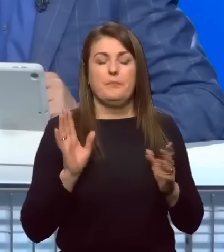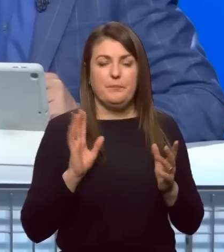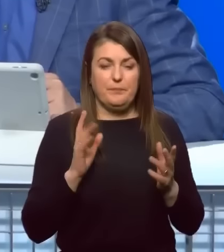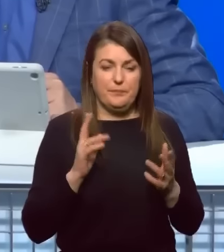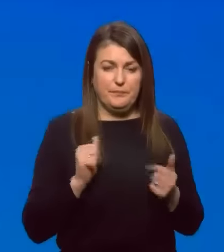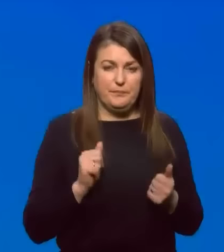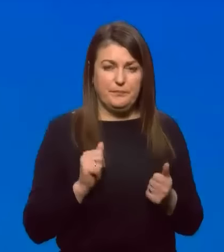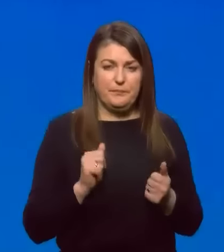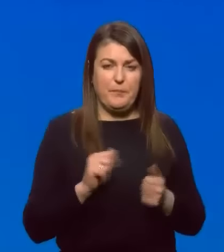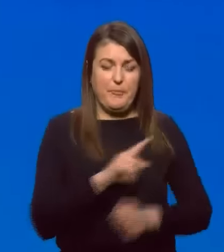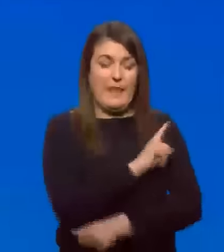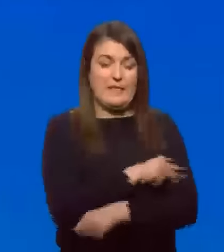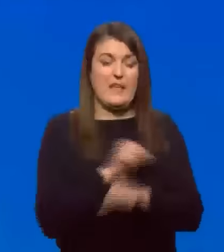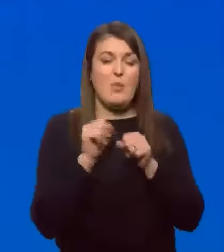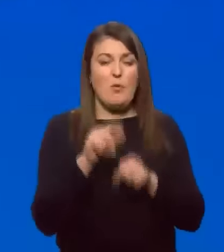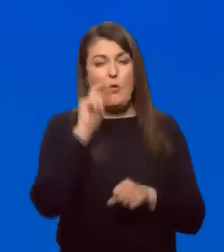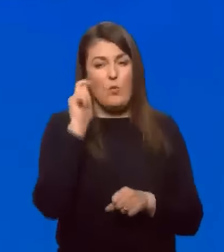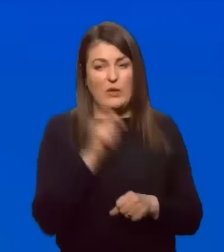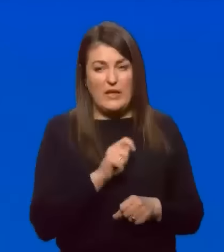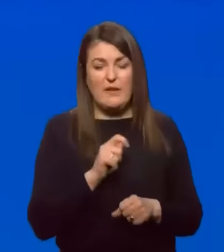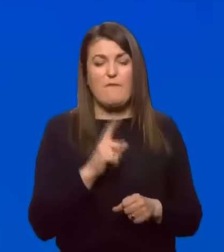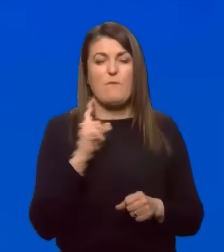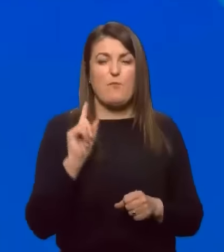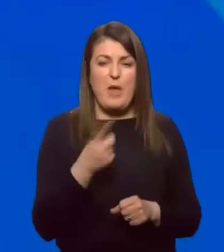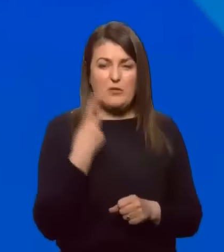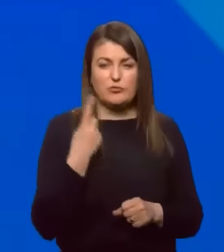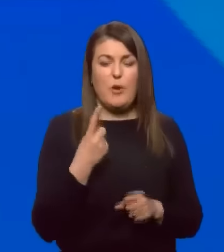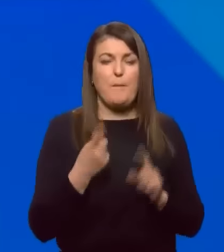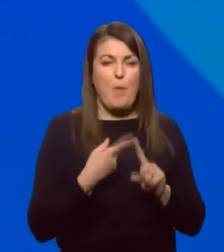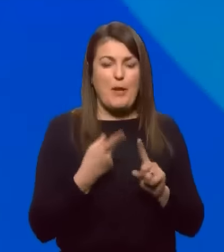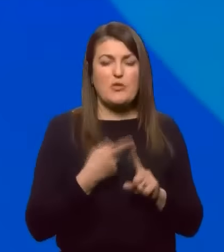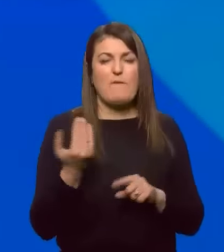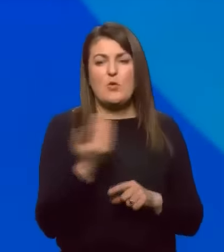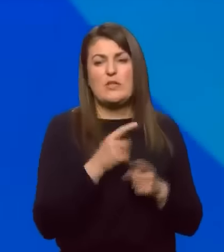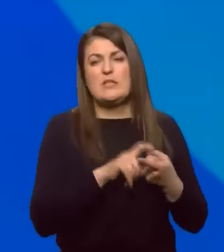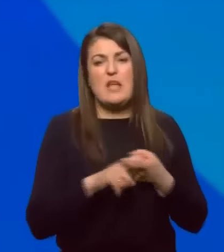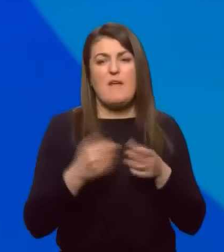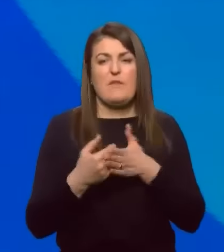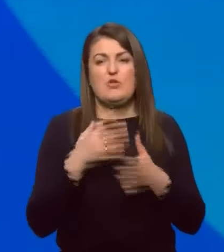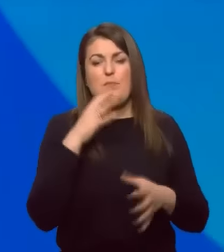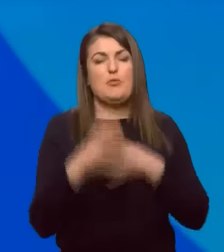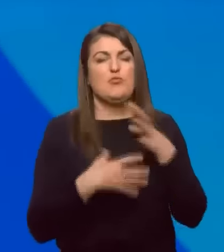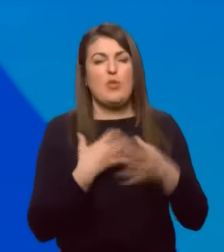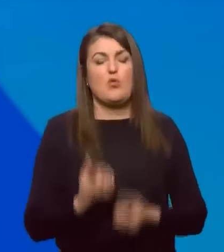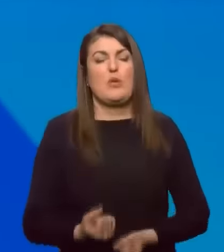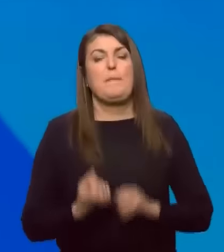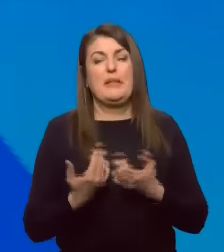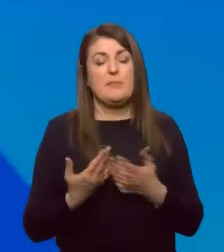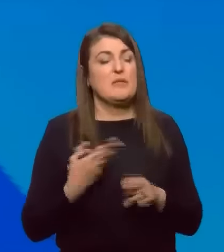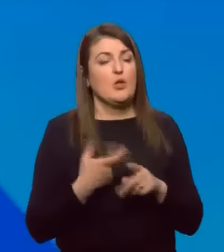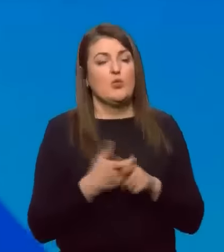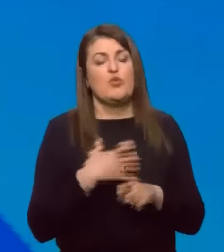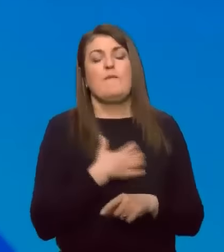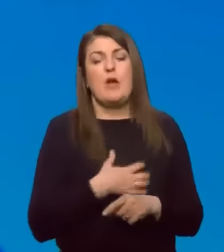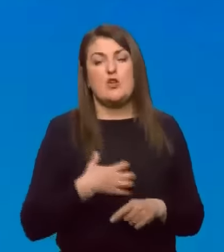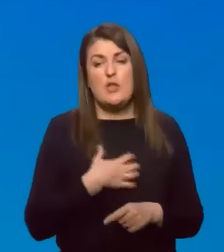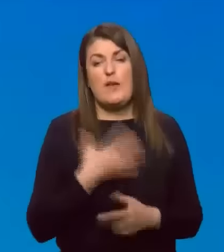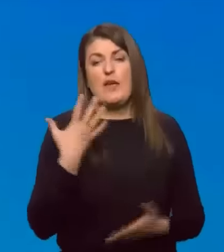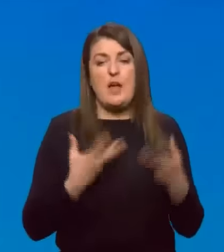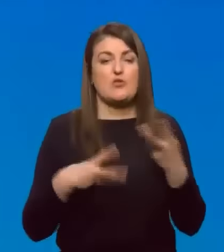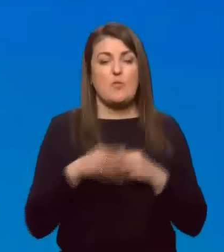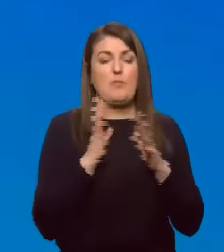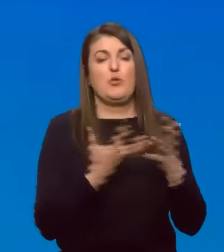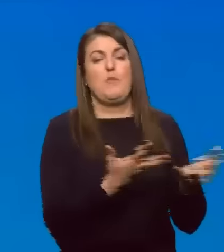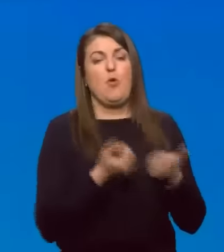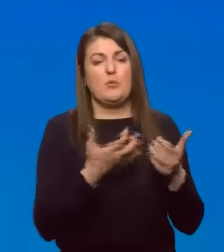таки, сили оборони України, по-перше, вони залежать від міжнародної підтримки. Це дуже важливо. Якщо ми